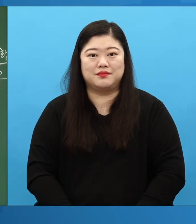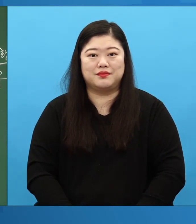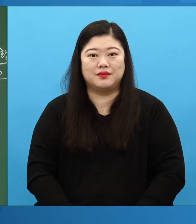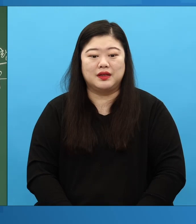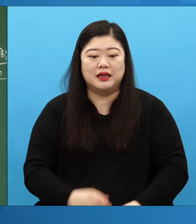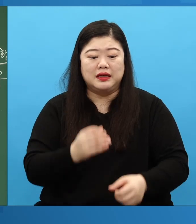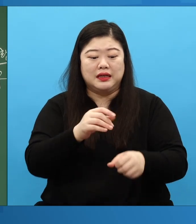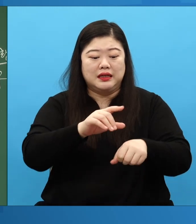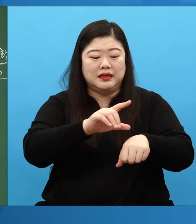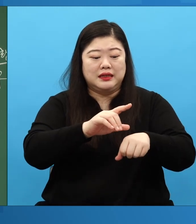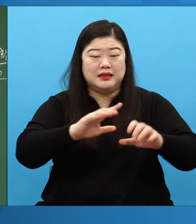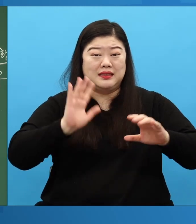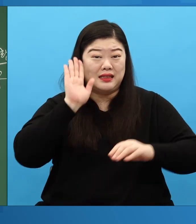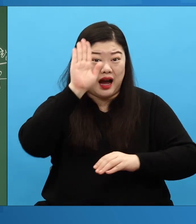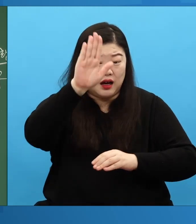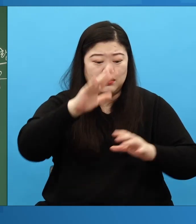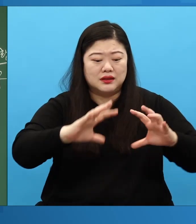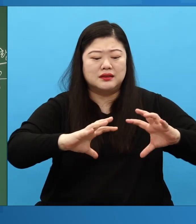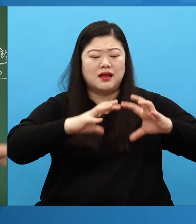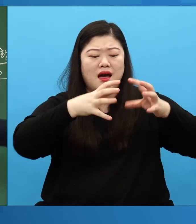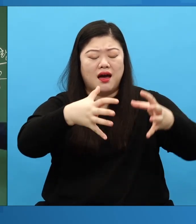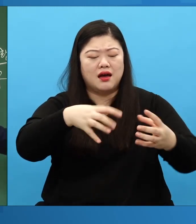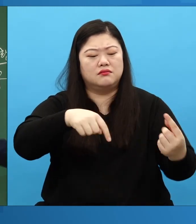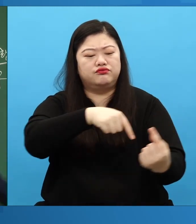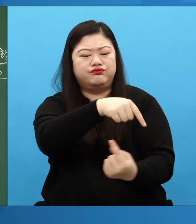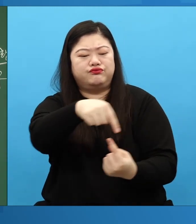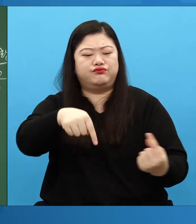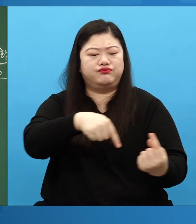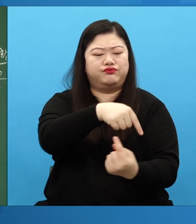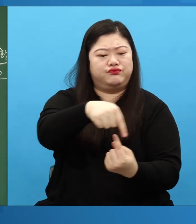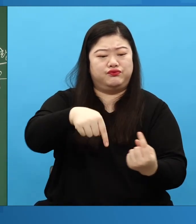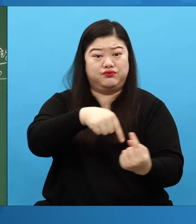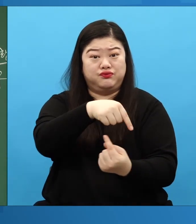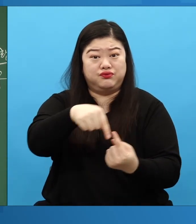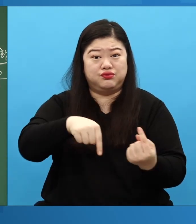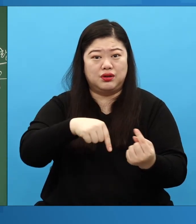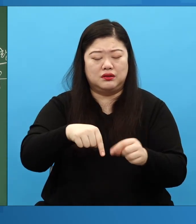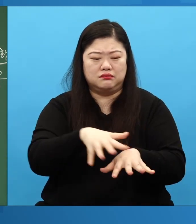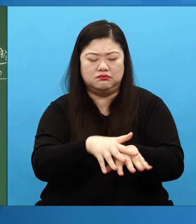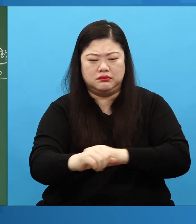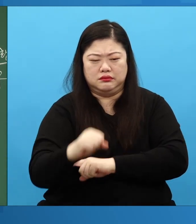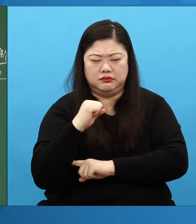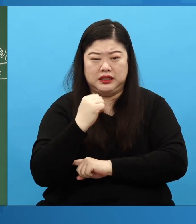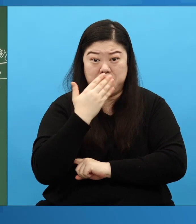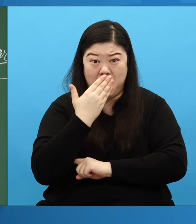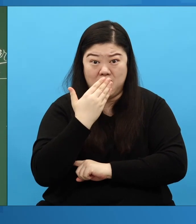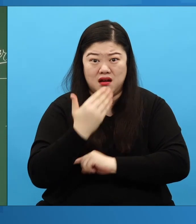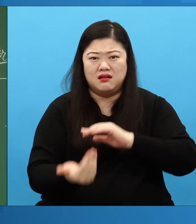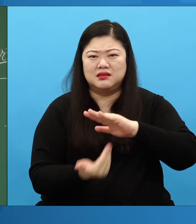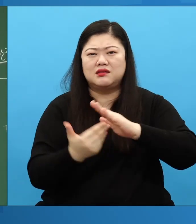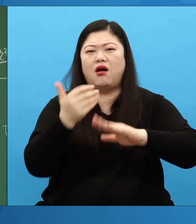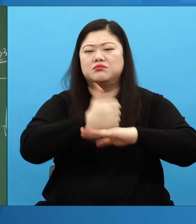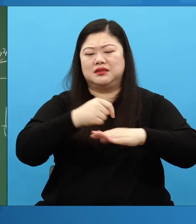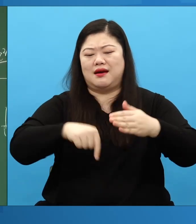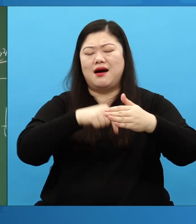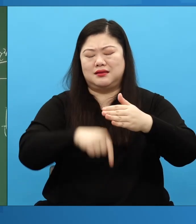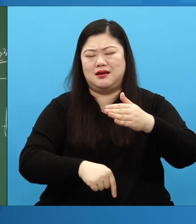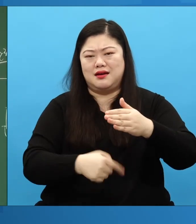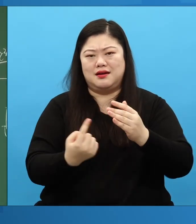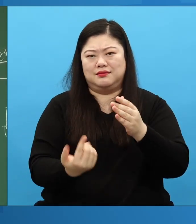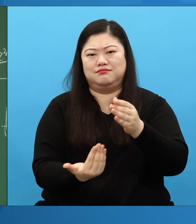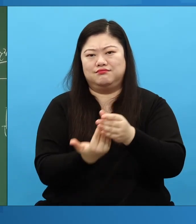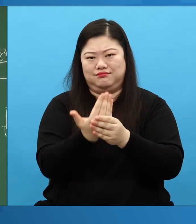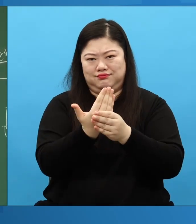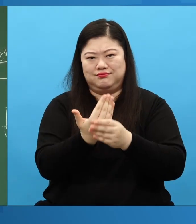있단 말이에요. 이게 찾는 겁니다. And we don't know how or when it's going to happen, but within God's time schedule, ones to be used to really change and move the age